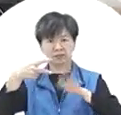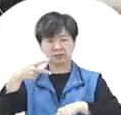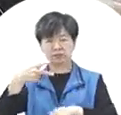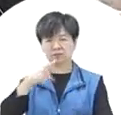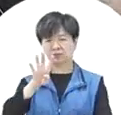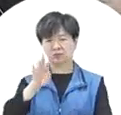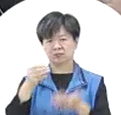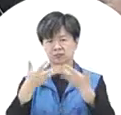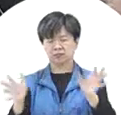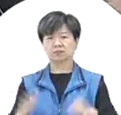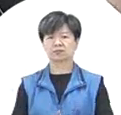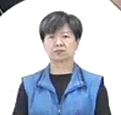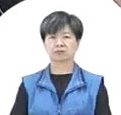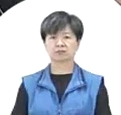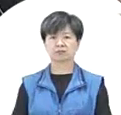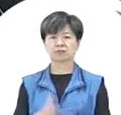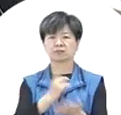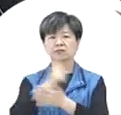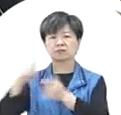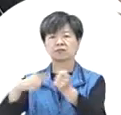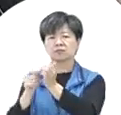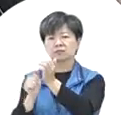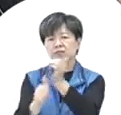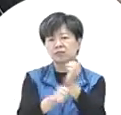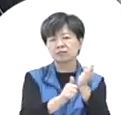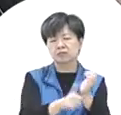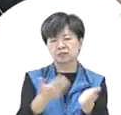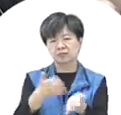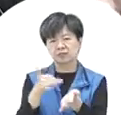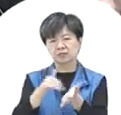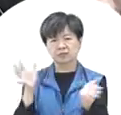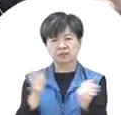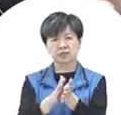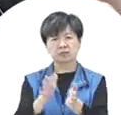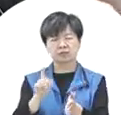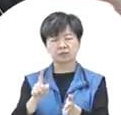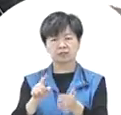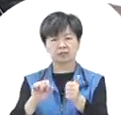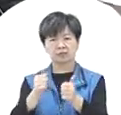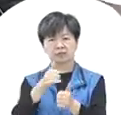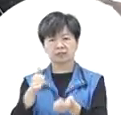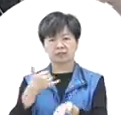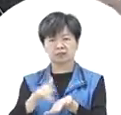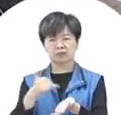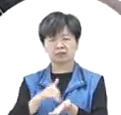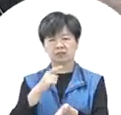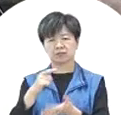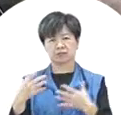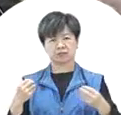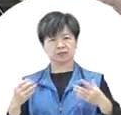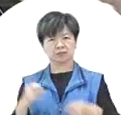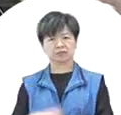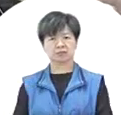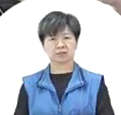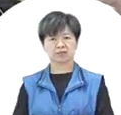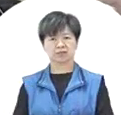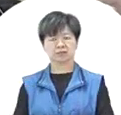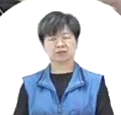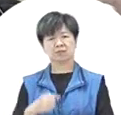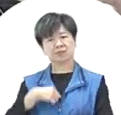四万多了 ，每一年出生的例我们都可以算嘛，大概 是2万多， 你一年都2万多嘛， 算都算不出来，我算已经给你听，我说